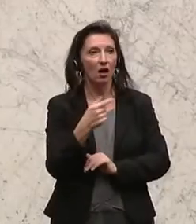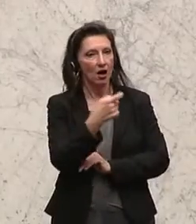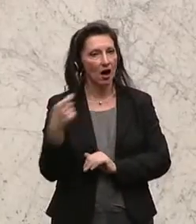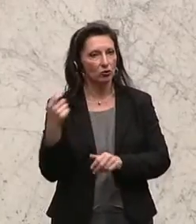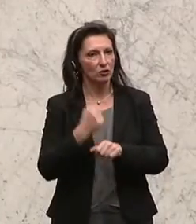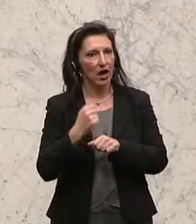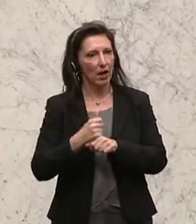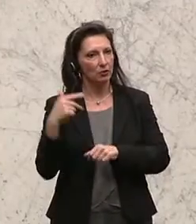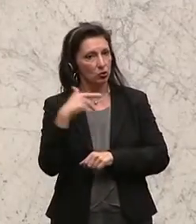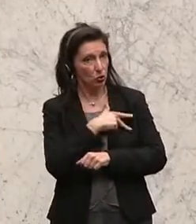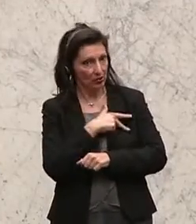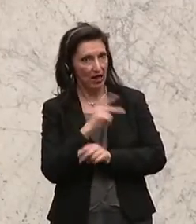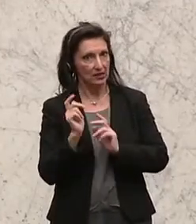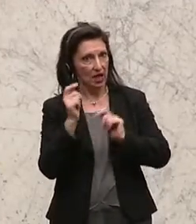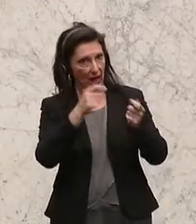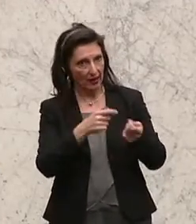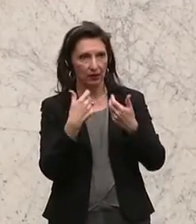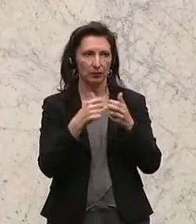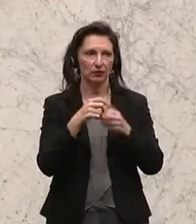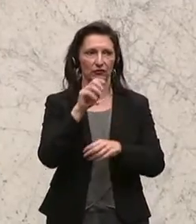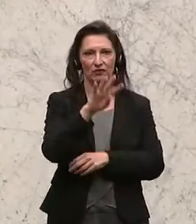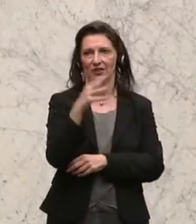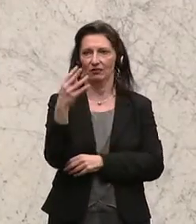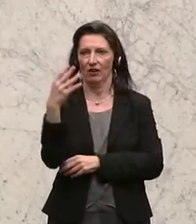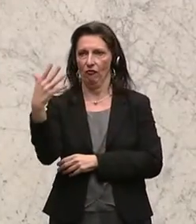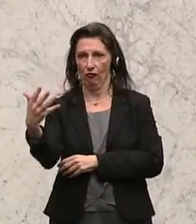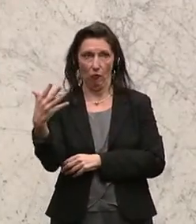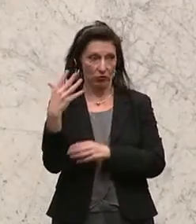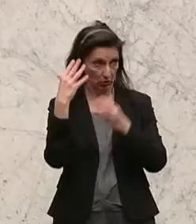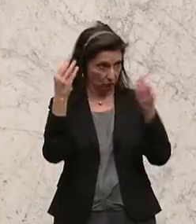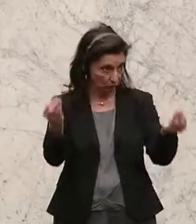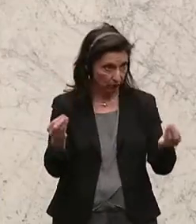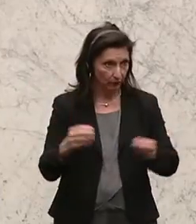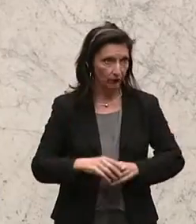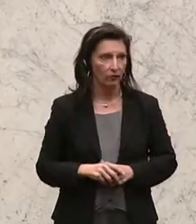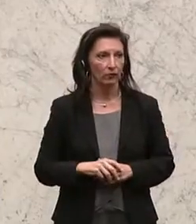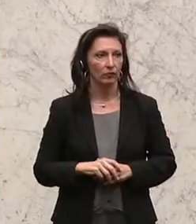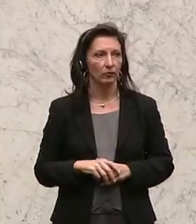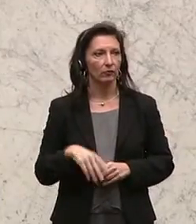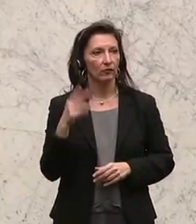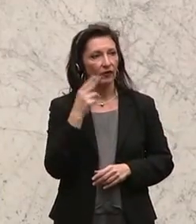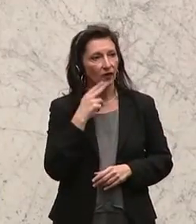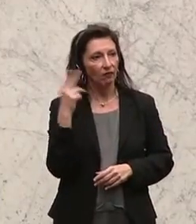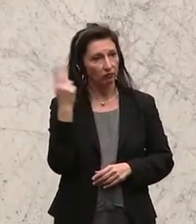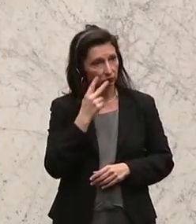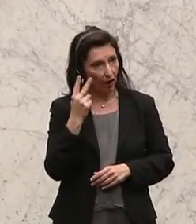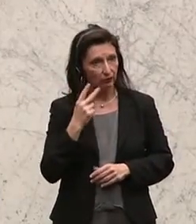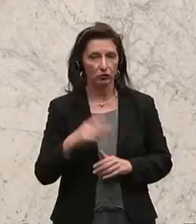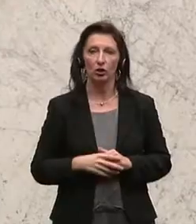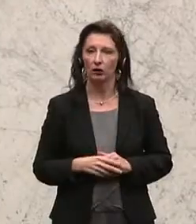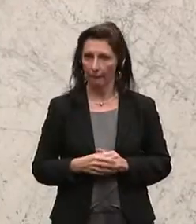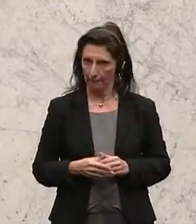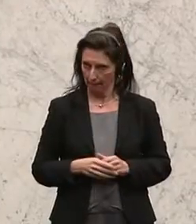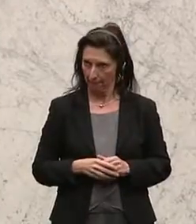Arbeit und Soziales, seinen Bericht 1454 der Beilagen zur Kenntnis zu nehmen. Ich bitte jene Damen und Herren, die ihre Zustimmung geben, um ein